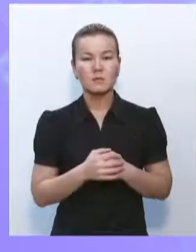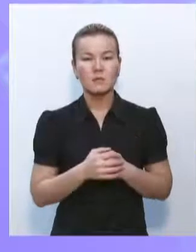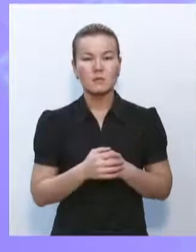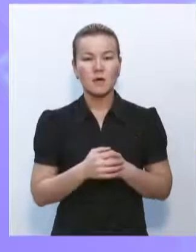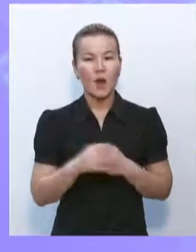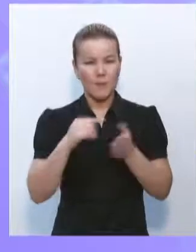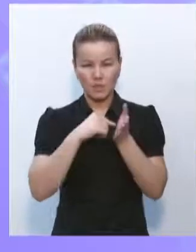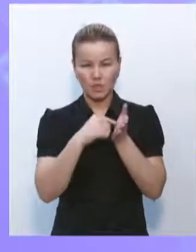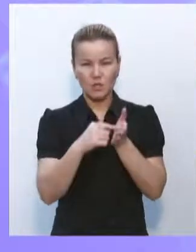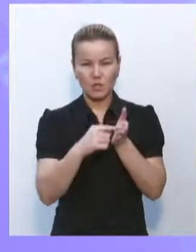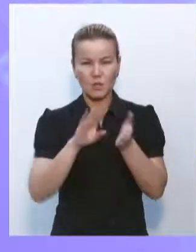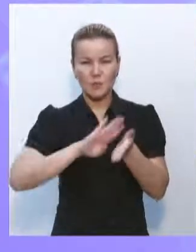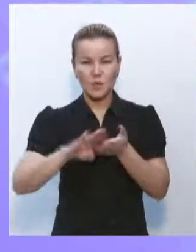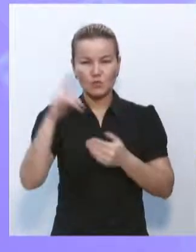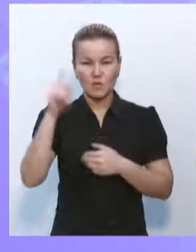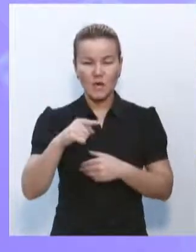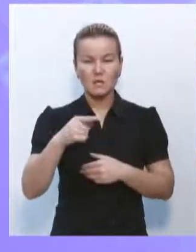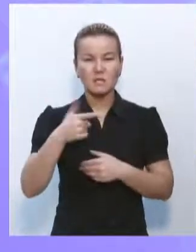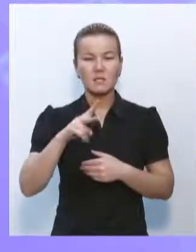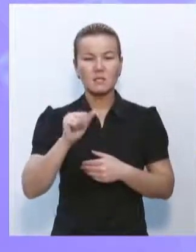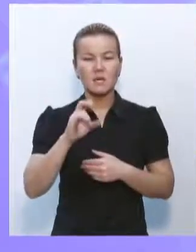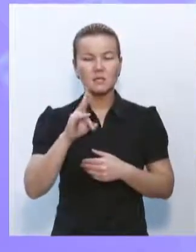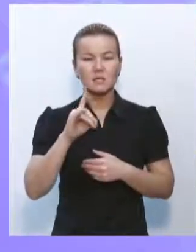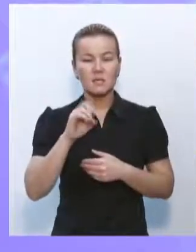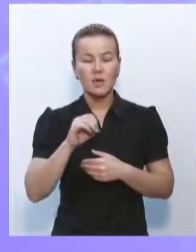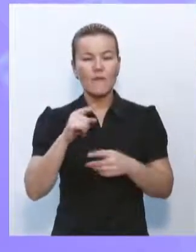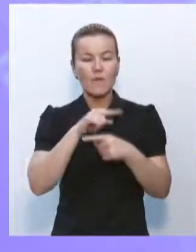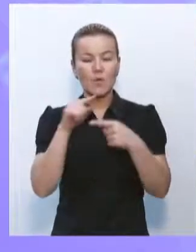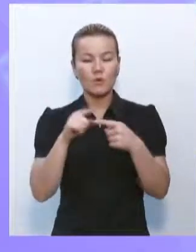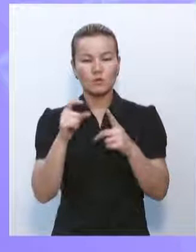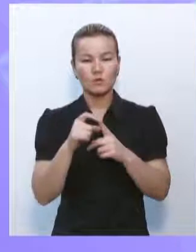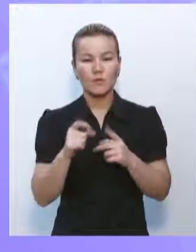корень. Подчеркните безударные гласные в корне слова.